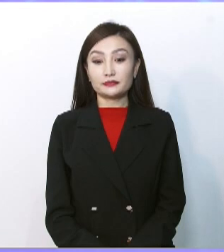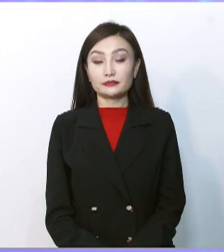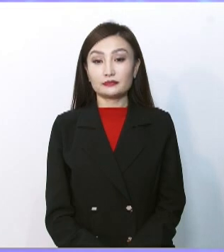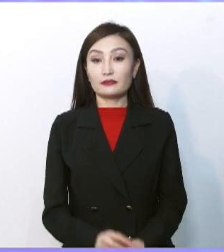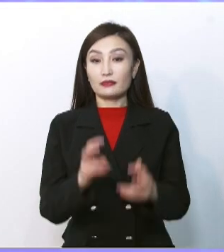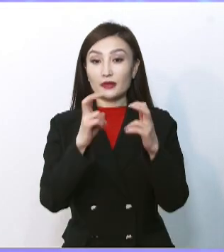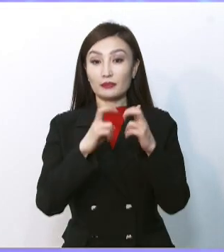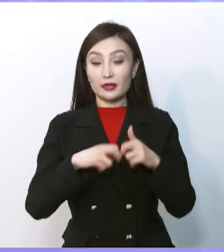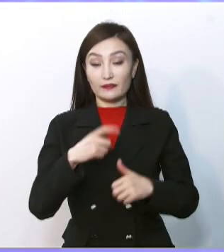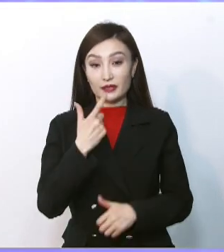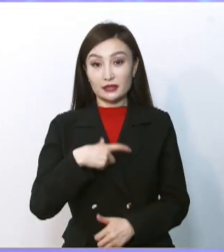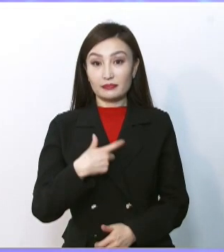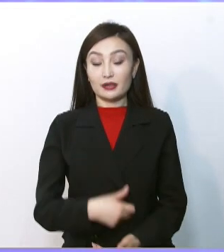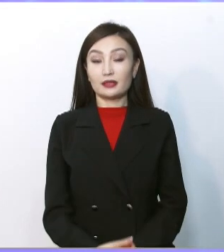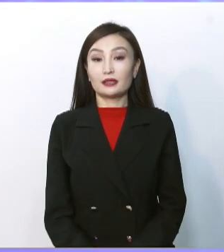Проверьтесь.